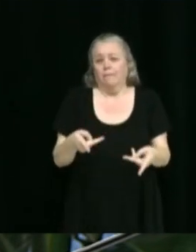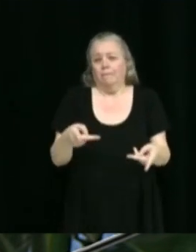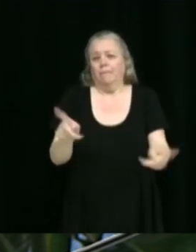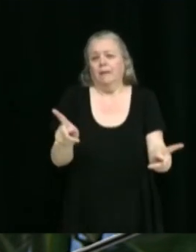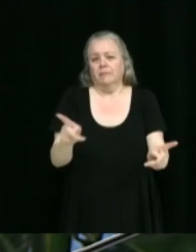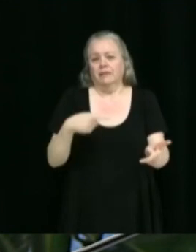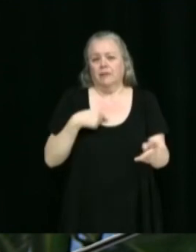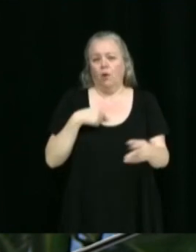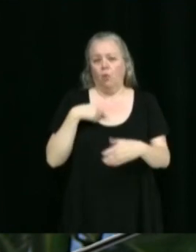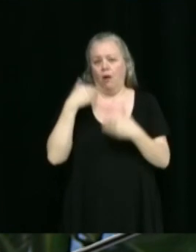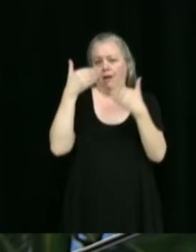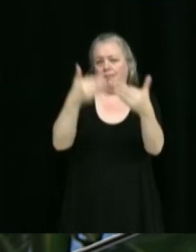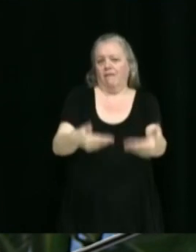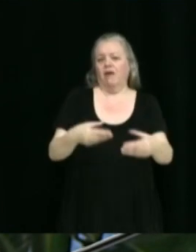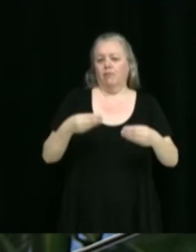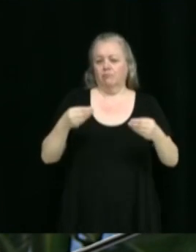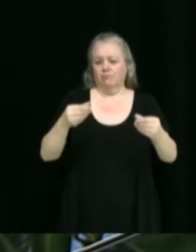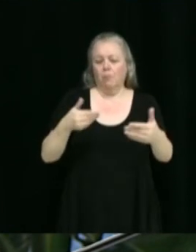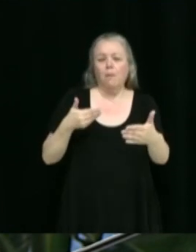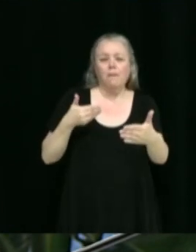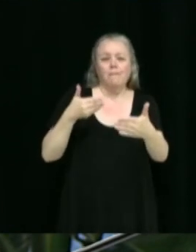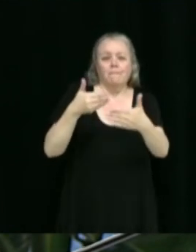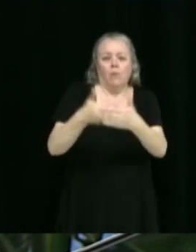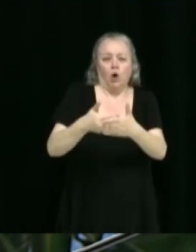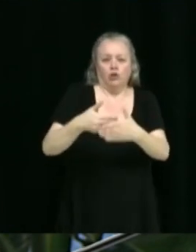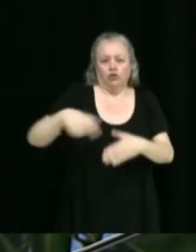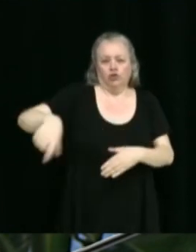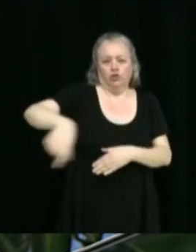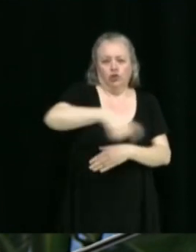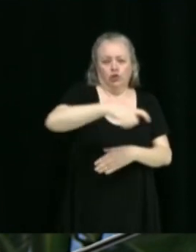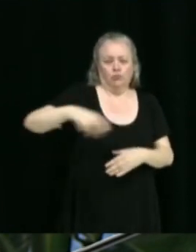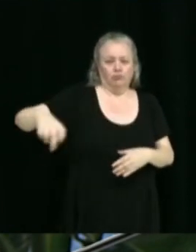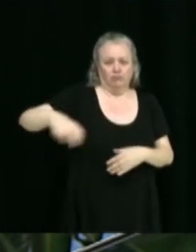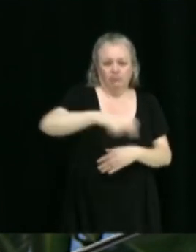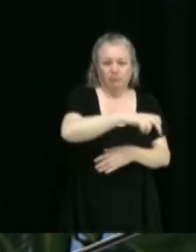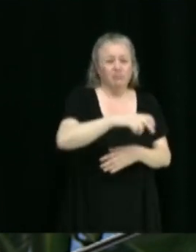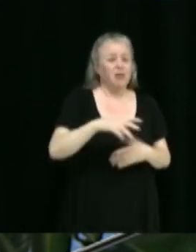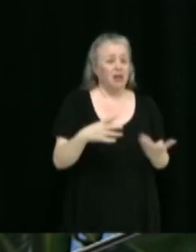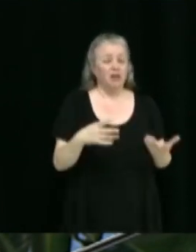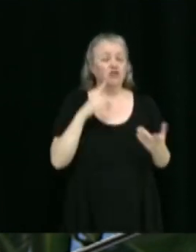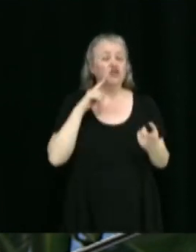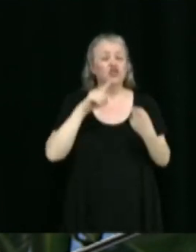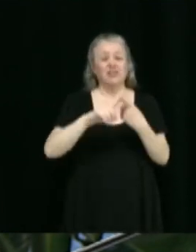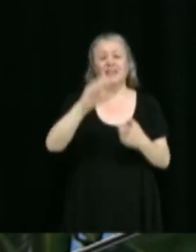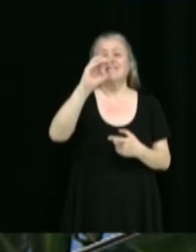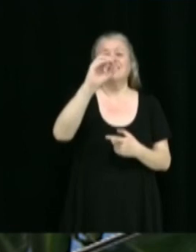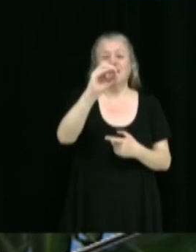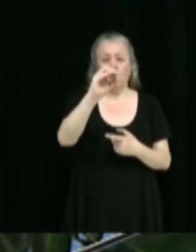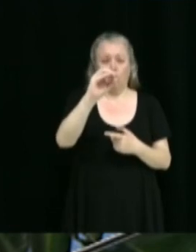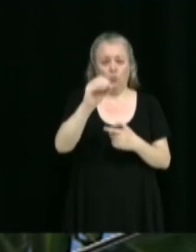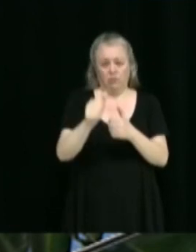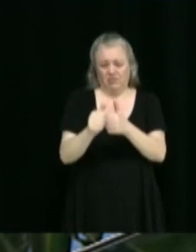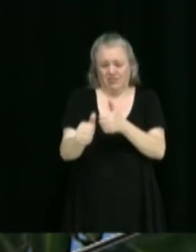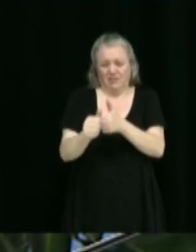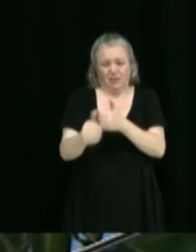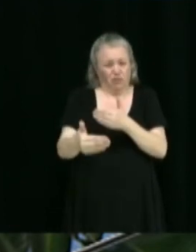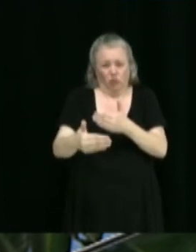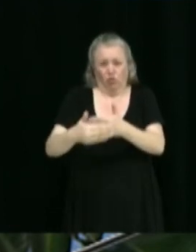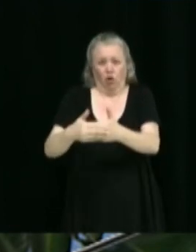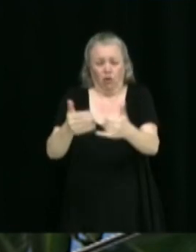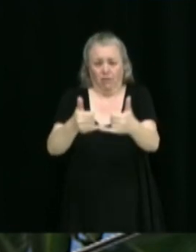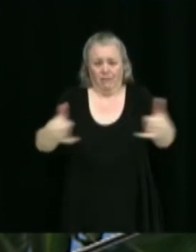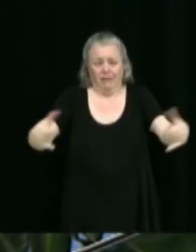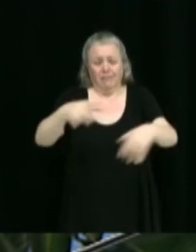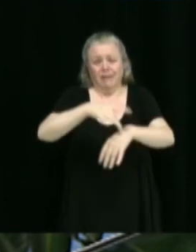modification permettra également des aménagements à des distances de zéro mètre d'une ligne de terrain. Donc, attendu que l'Assemblée publique de consultation a eu lieu le